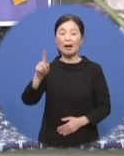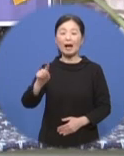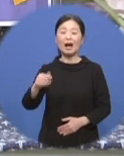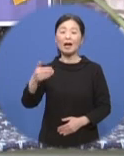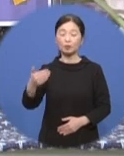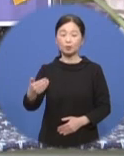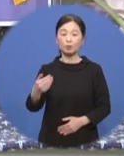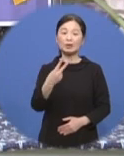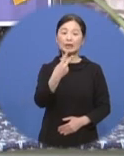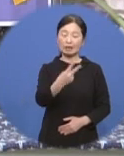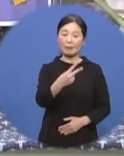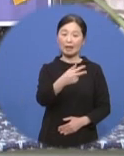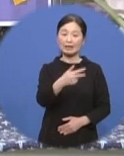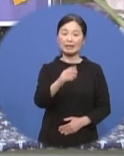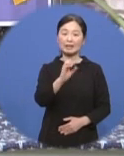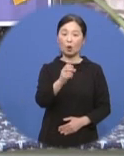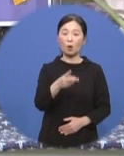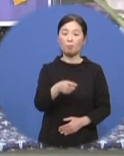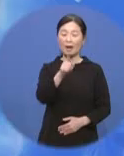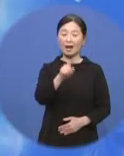ーク、どちらでしょうか。